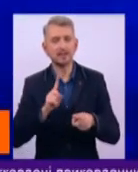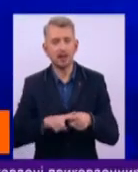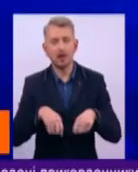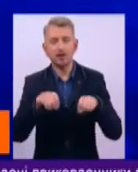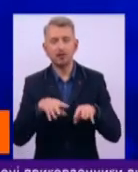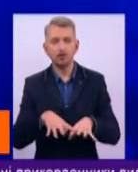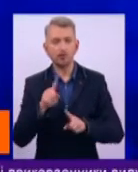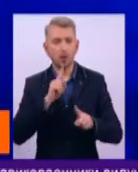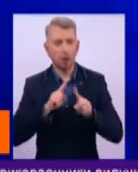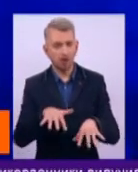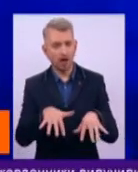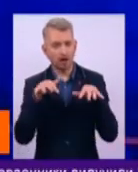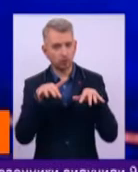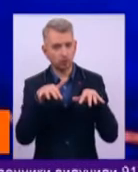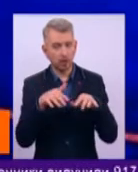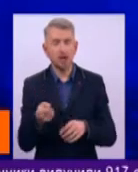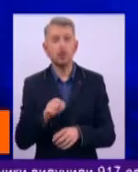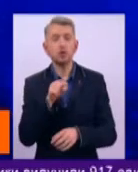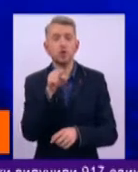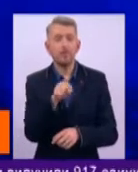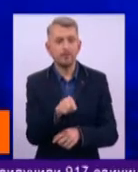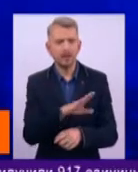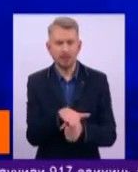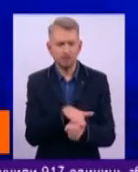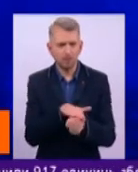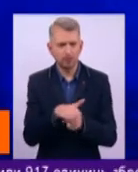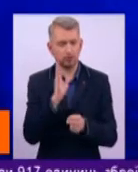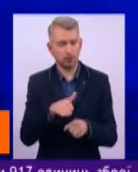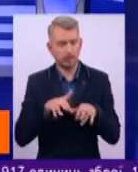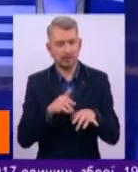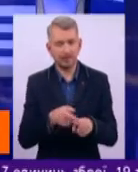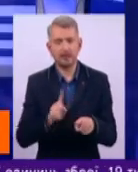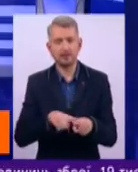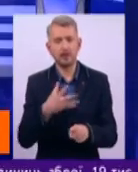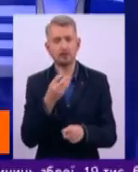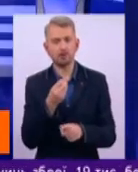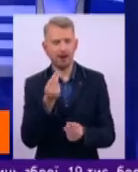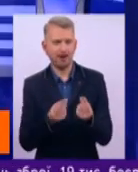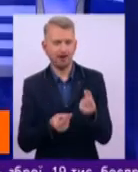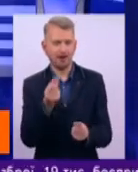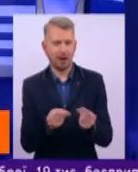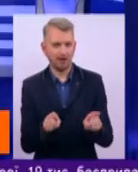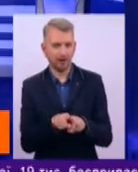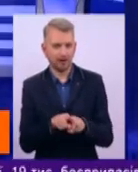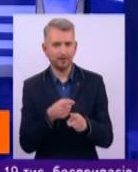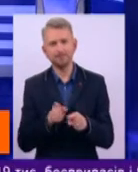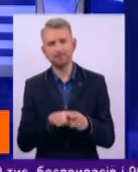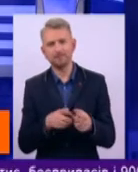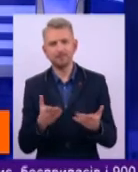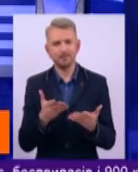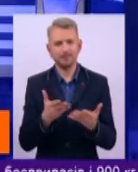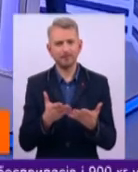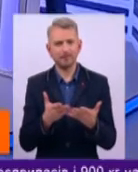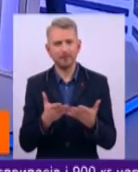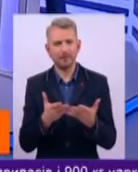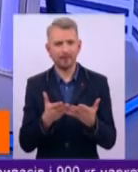рішення Конгресу. І насправді те, що він не в повній мірі буде діяти, це ще певна гра така. Це так званий ніж або